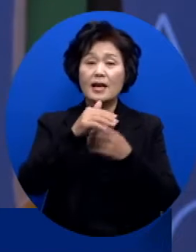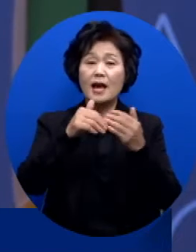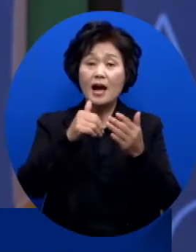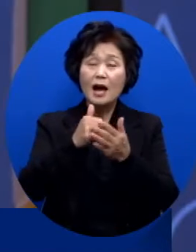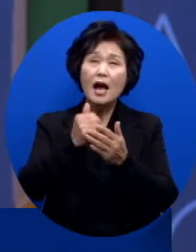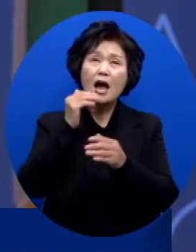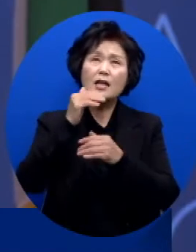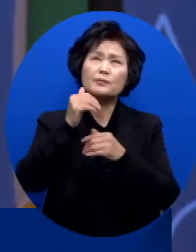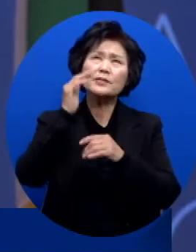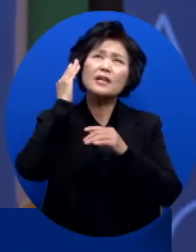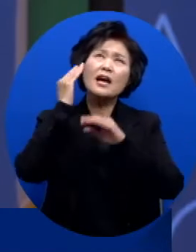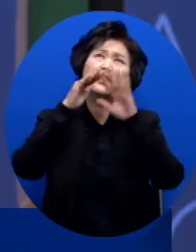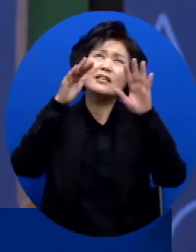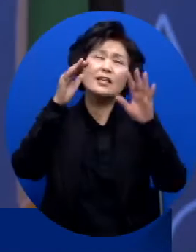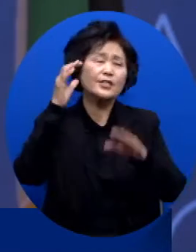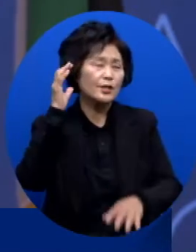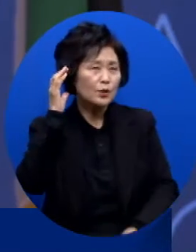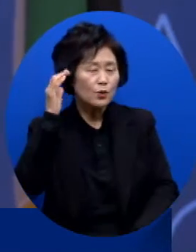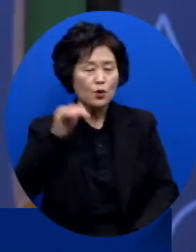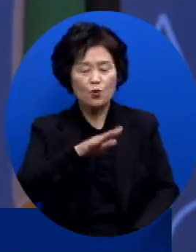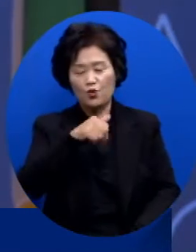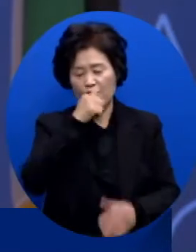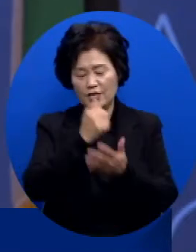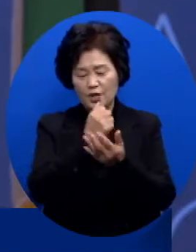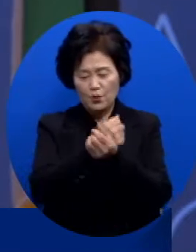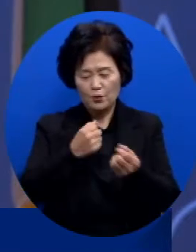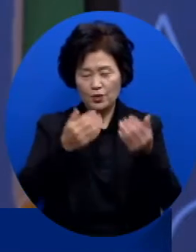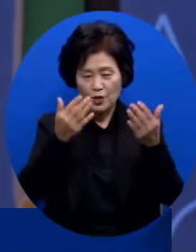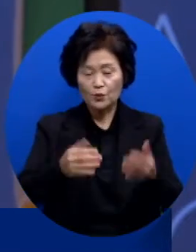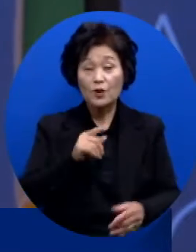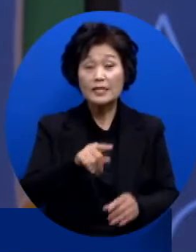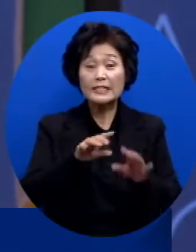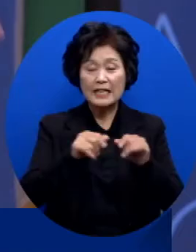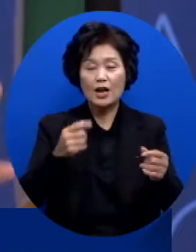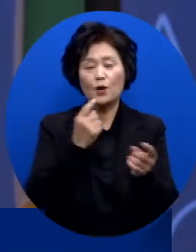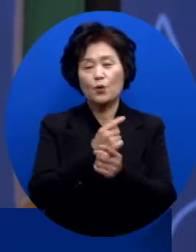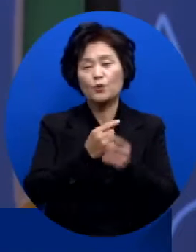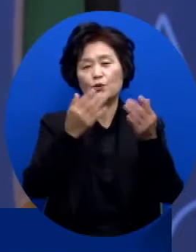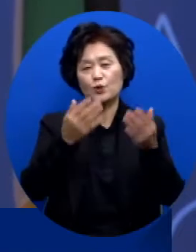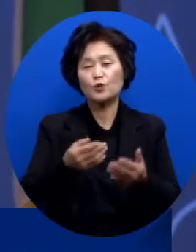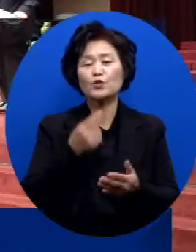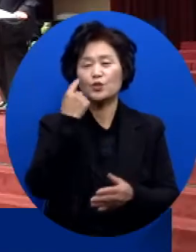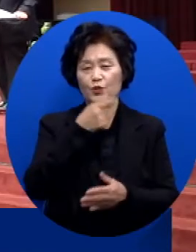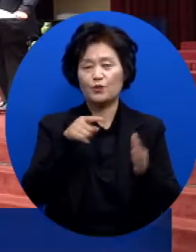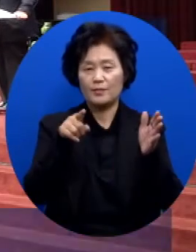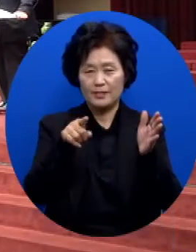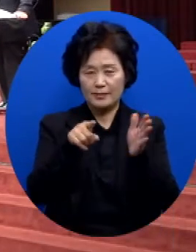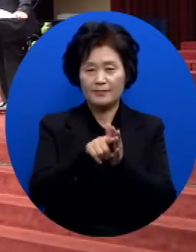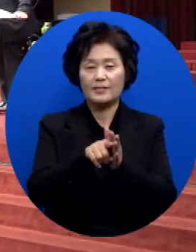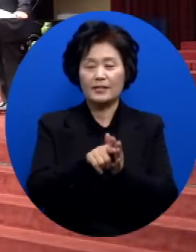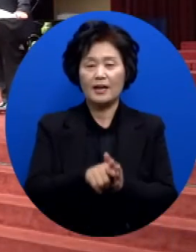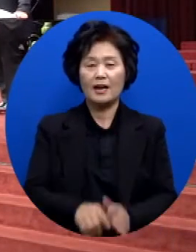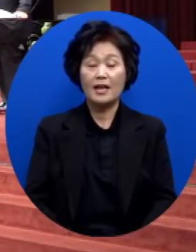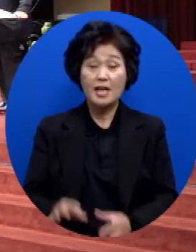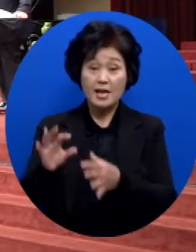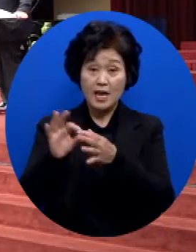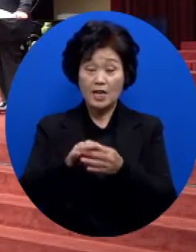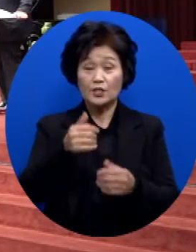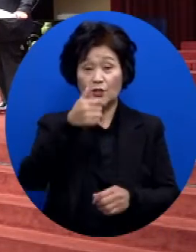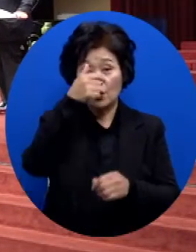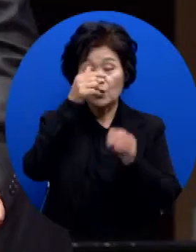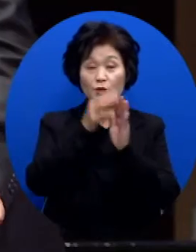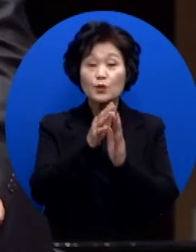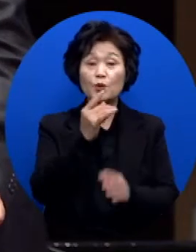하늘에서 듣고 우리의 죄를 사해 주시고 이 땅을 고쳐 주실 줄로 믿습니다. 이어진